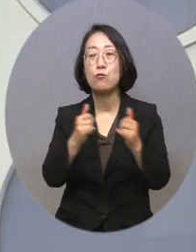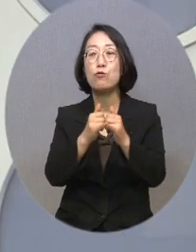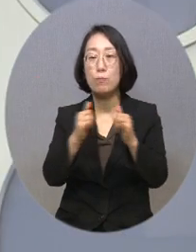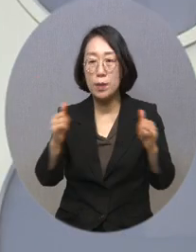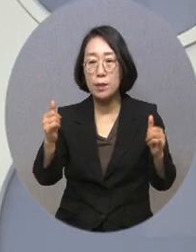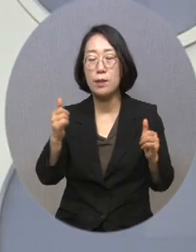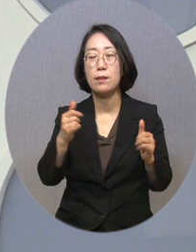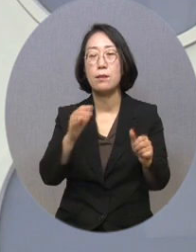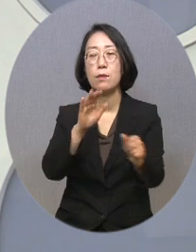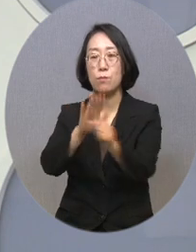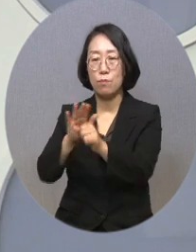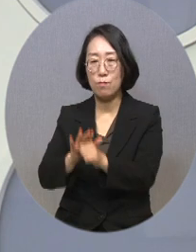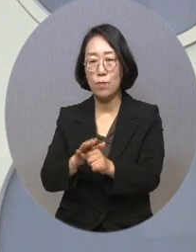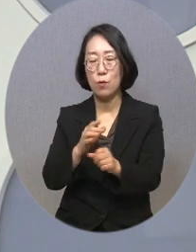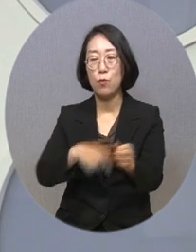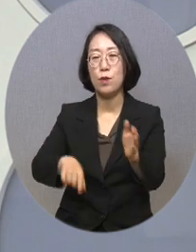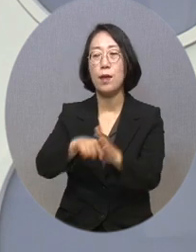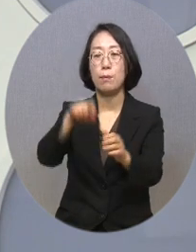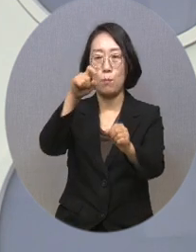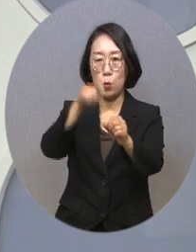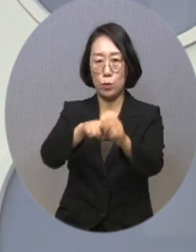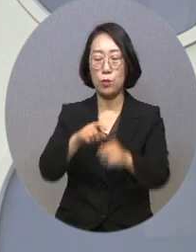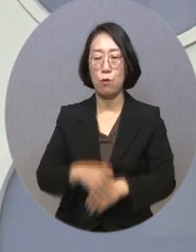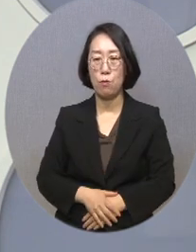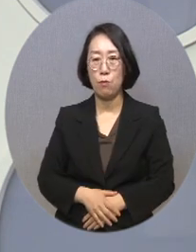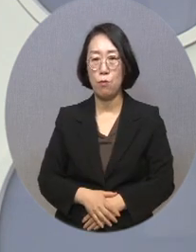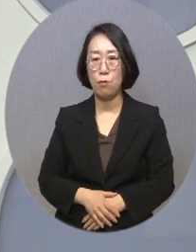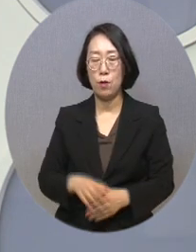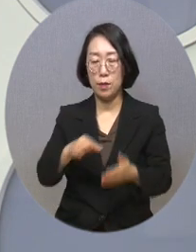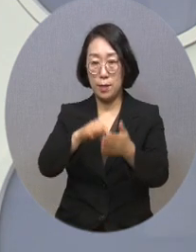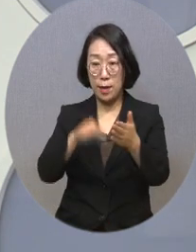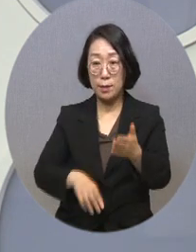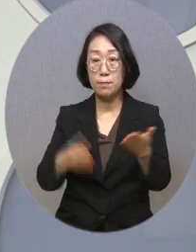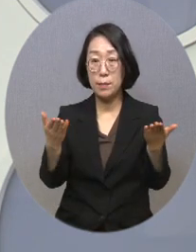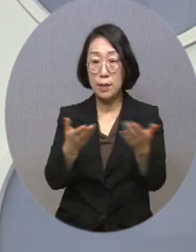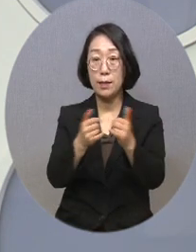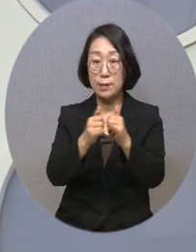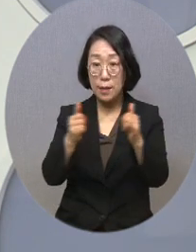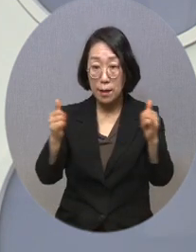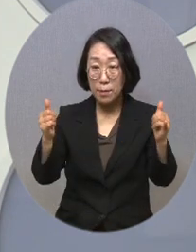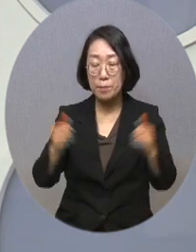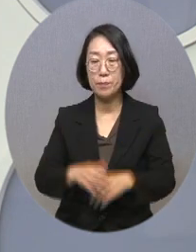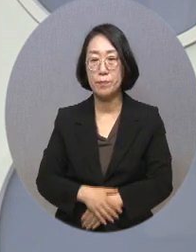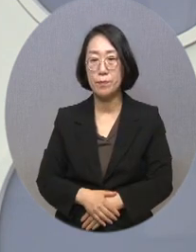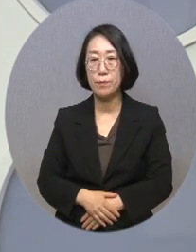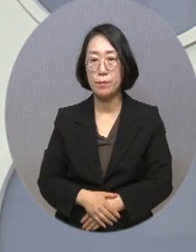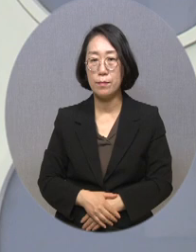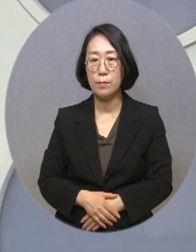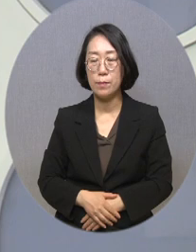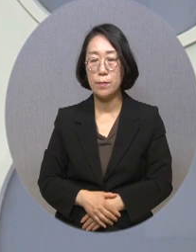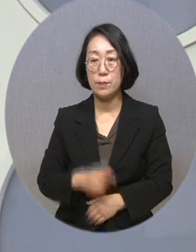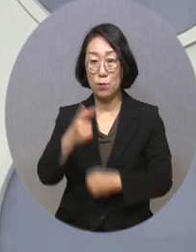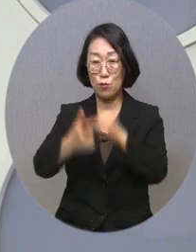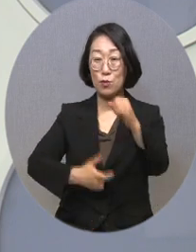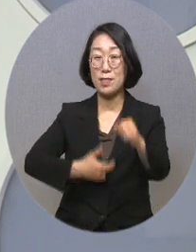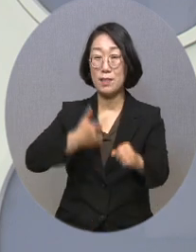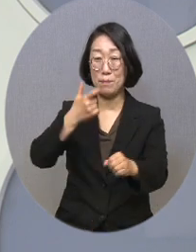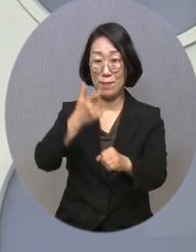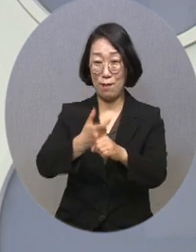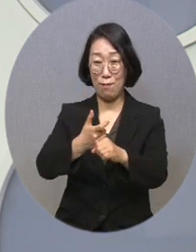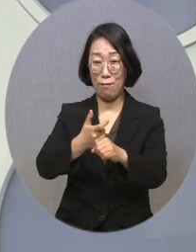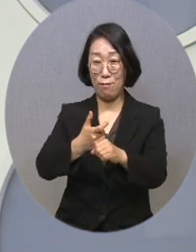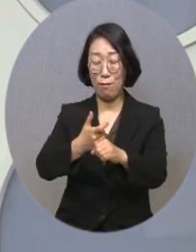예, 예, 예. 주민들과 그래서 저는 이제는 세무사들도 이제 60년을 이렇게 지내오면서